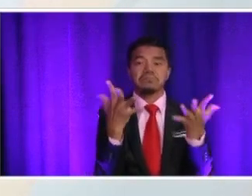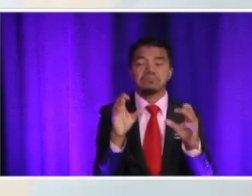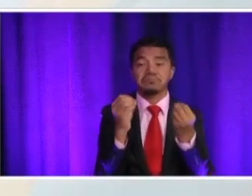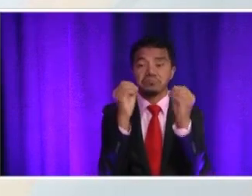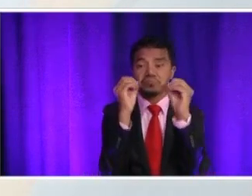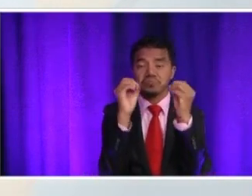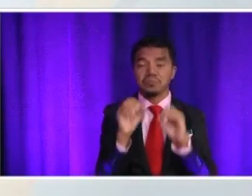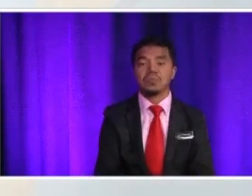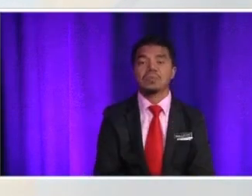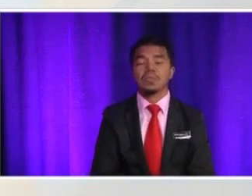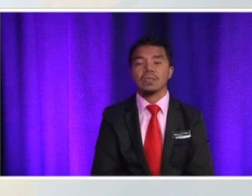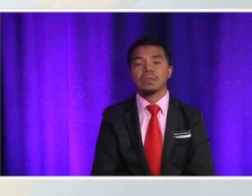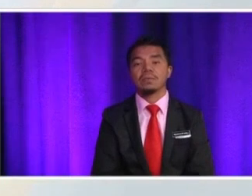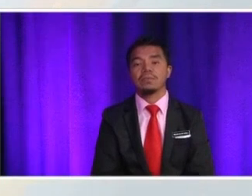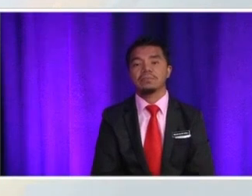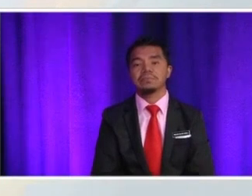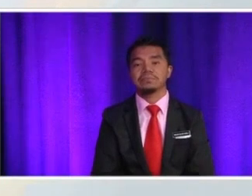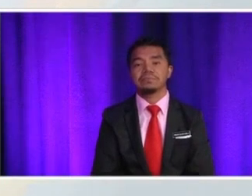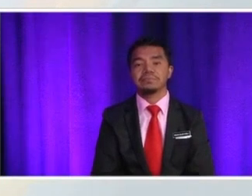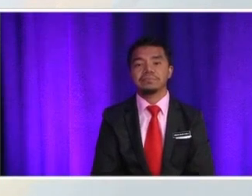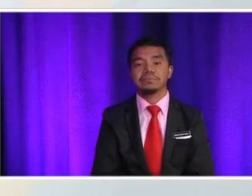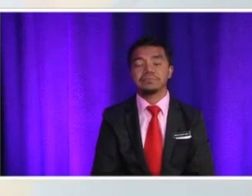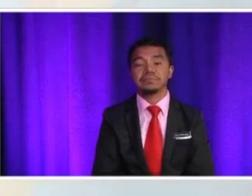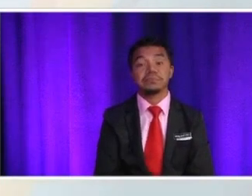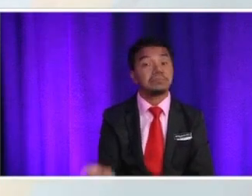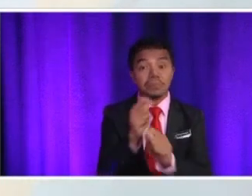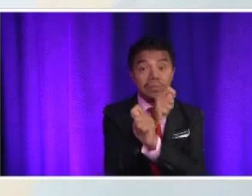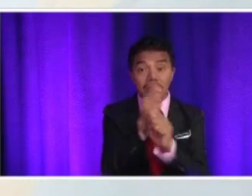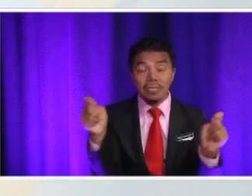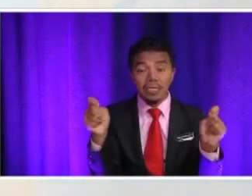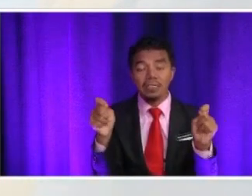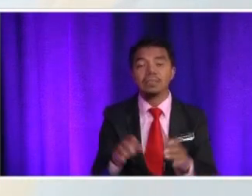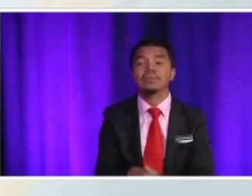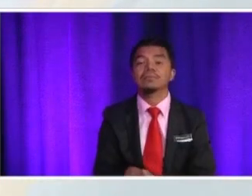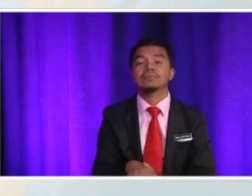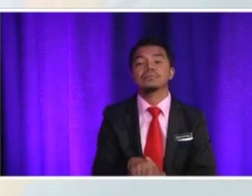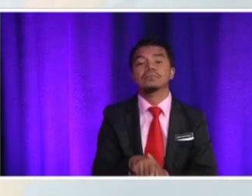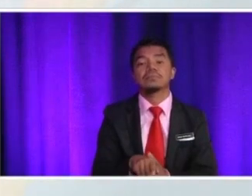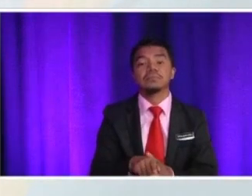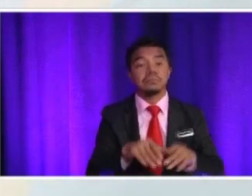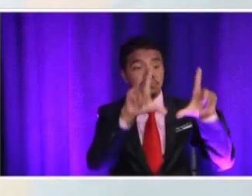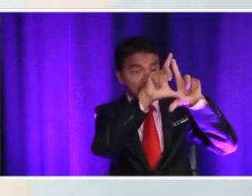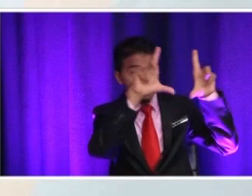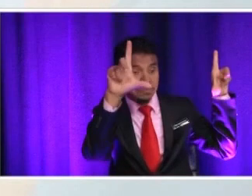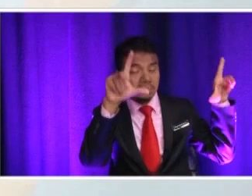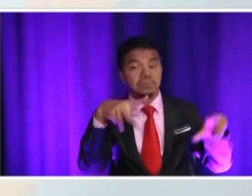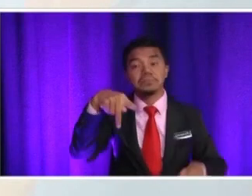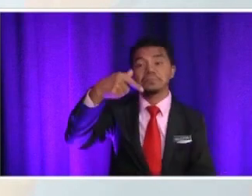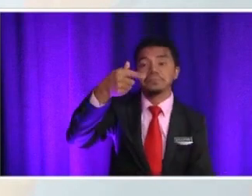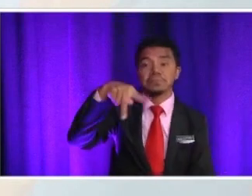perniagaannya. Sebab dekat maklumat tu dia tulis tiada papan tanda perniagaan. Jadi orang tak tahu dia bisnes apa